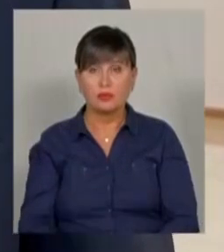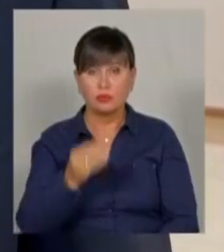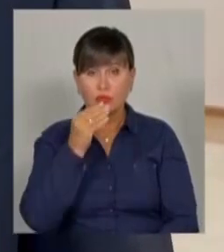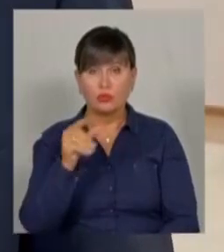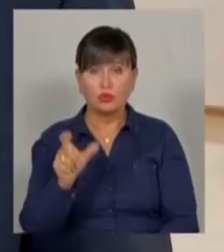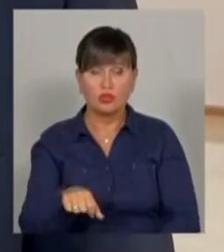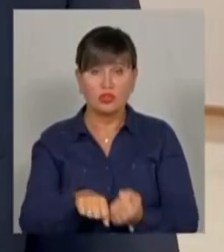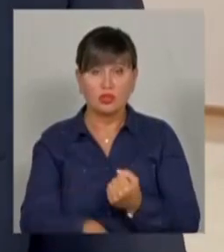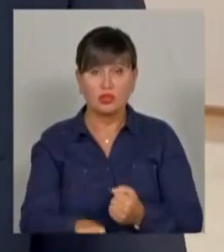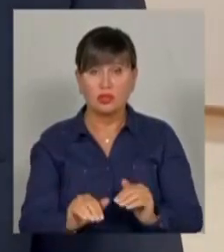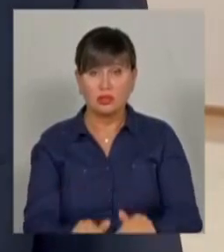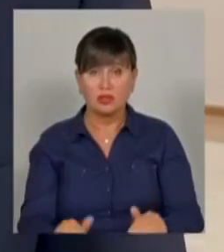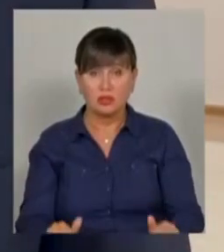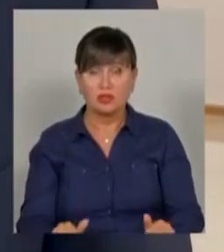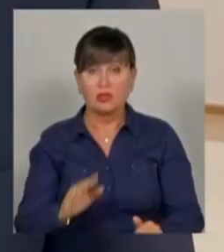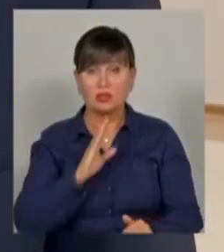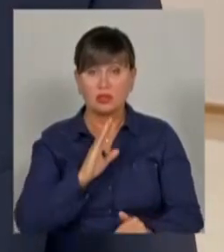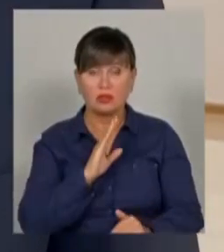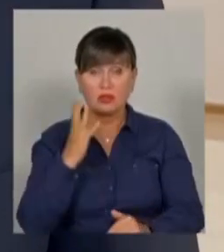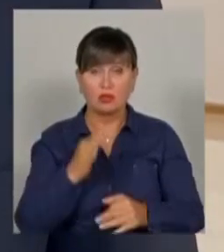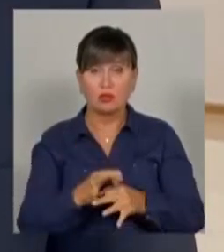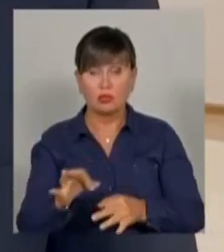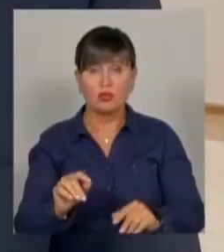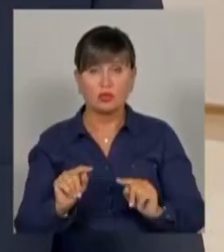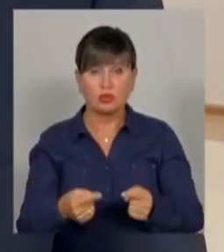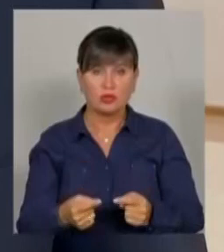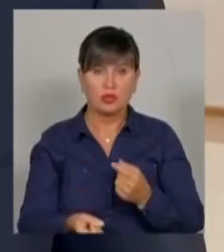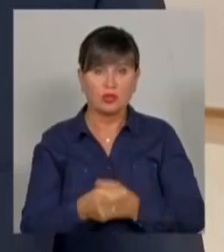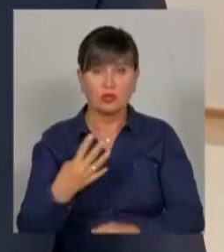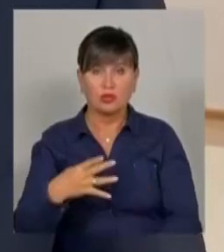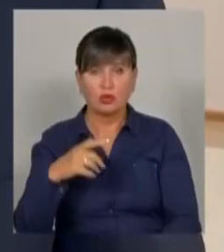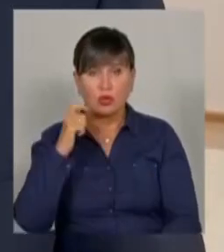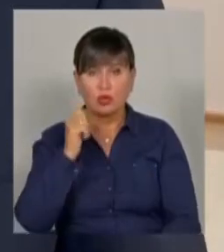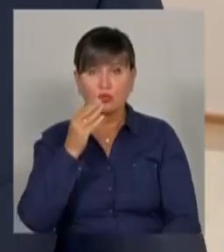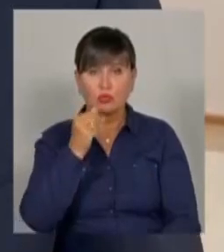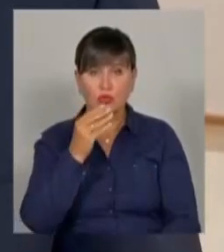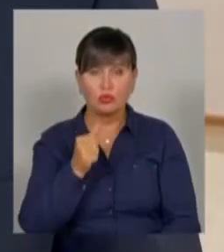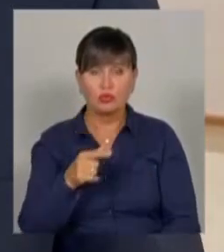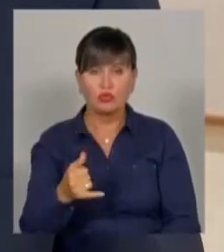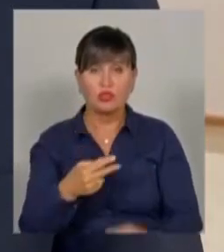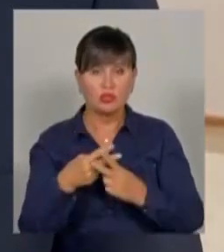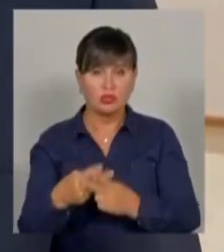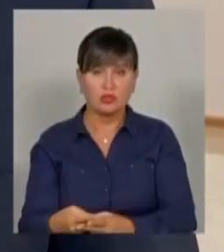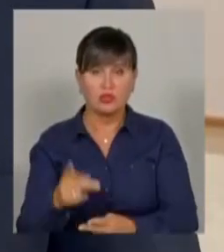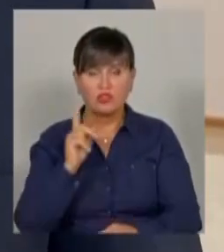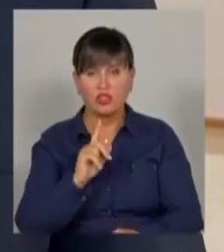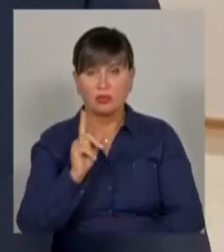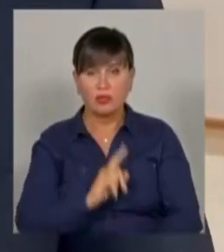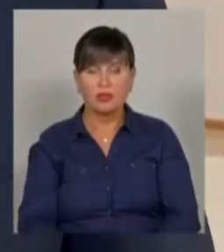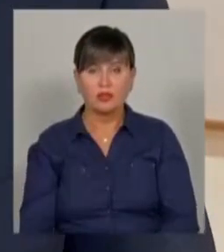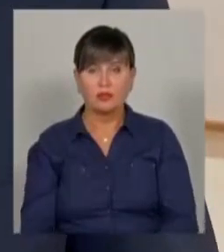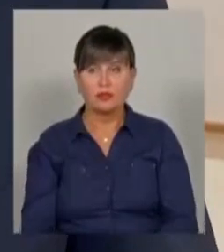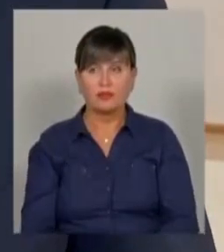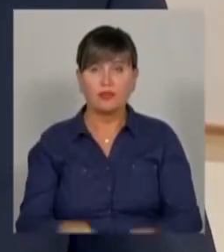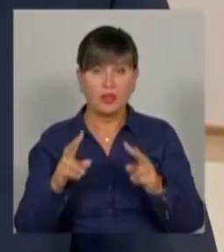Подозреваемый в изнасиловании малолетней девочки в Алматинской области задержан. Им оказался 40-летний мужчина. Он водворен в изолятор временного содержания. В